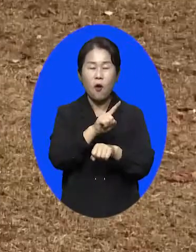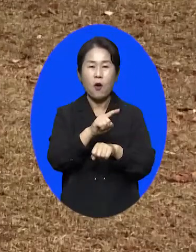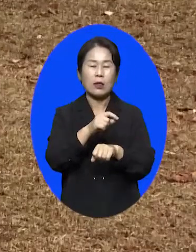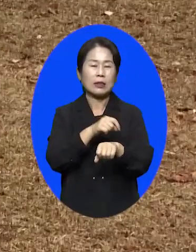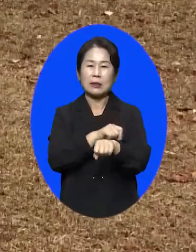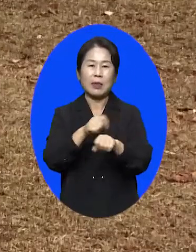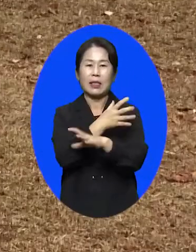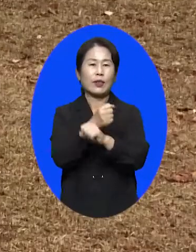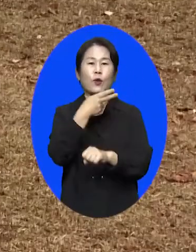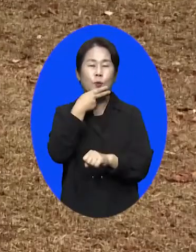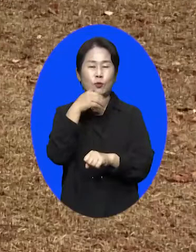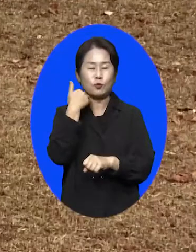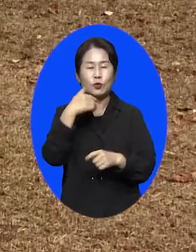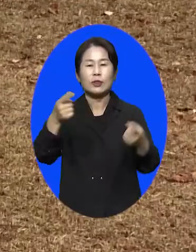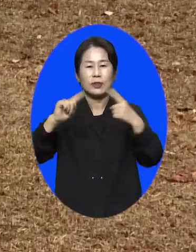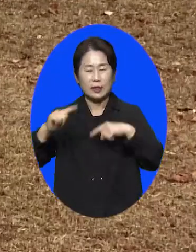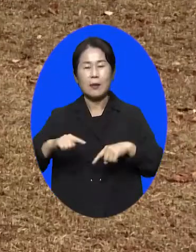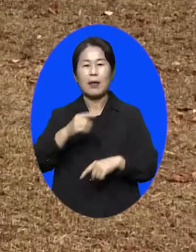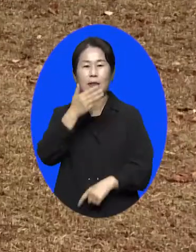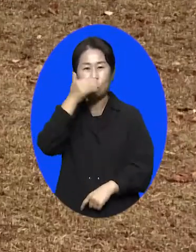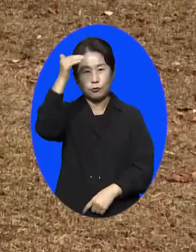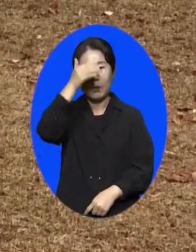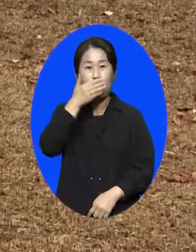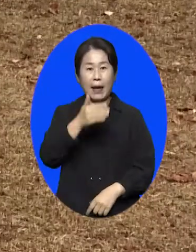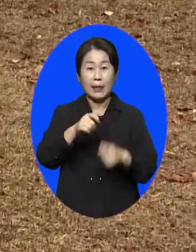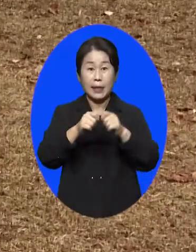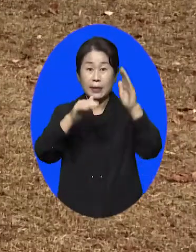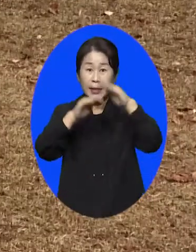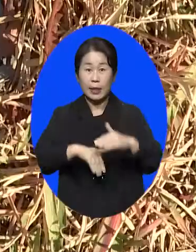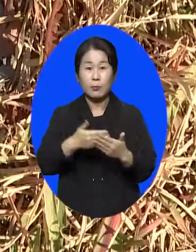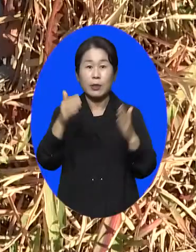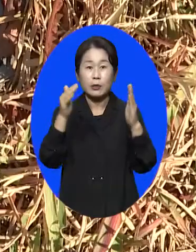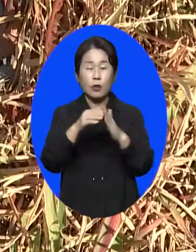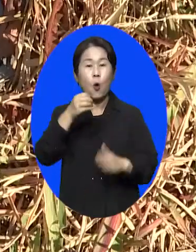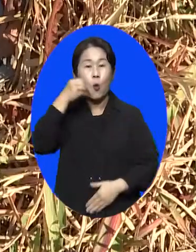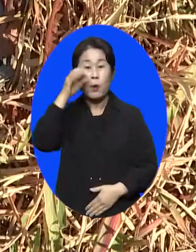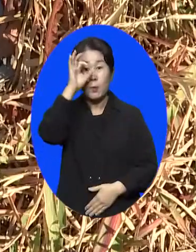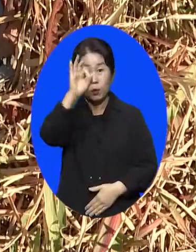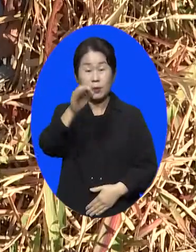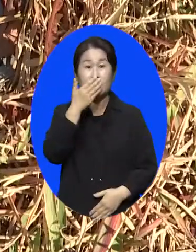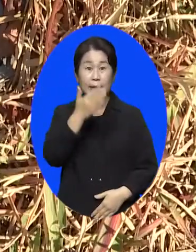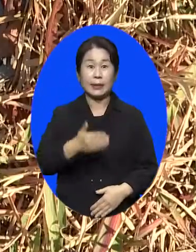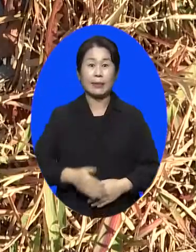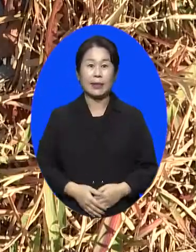누구나 관람이 가능하고 자세한 내용은 미술관 홈페이지에서 확인할 수 있습니다